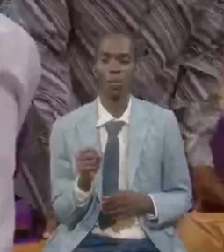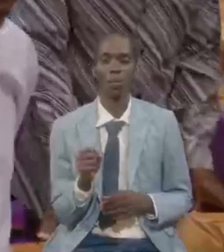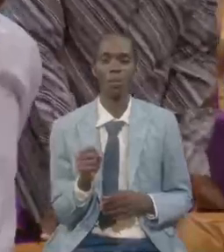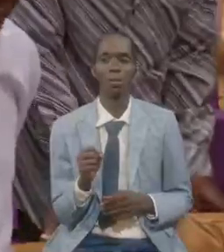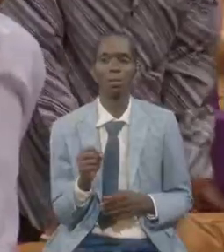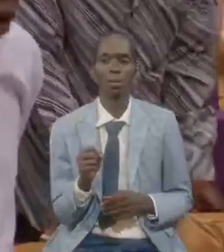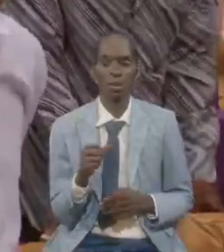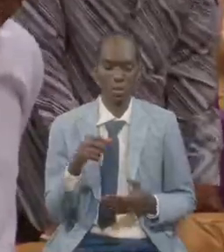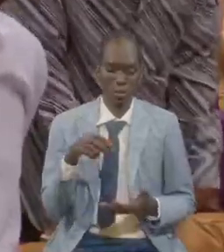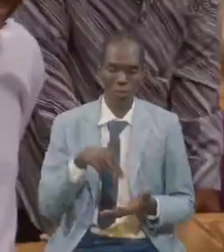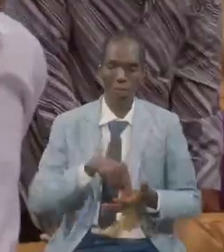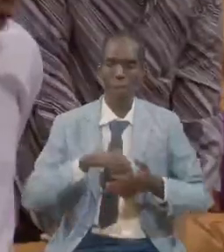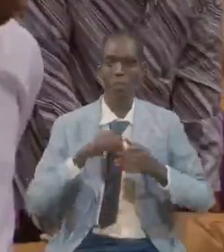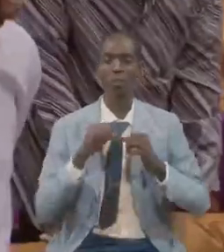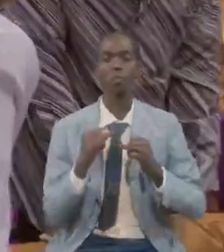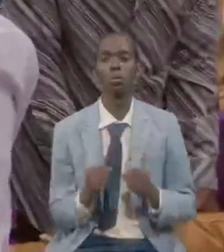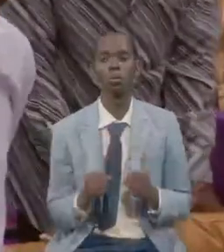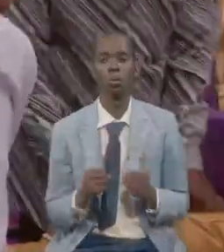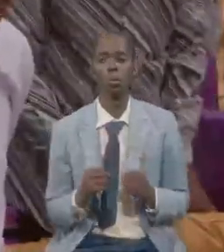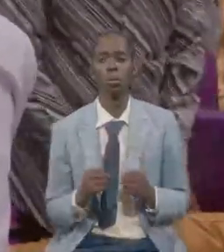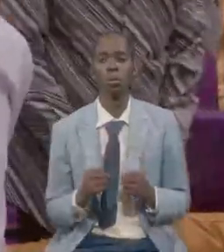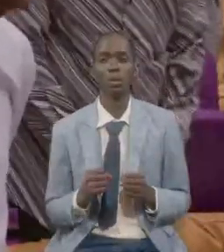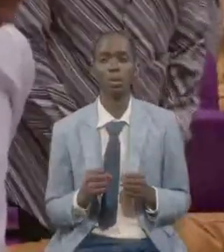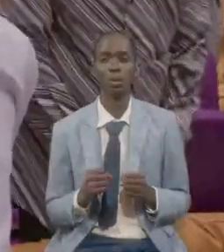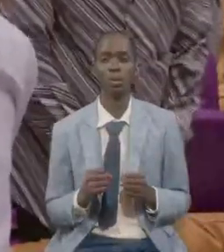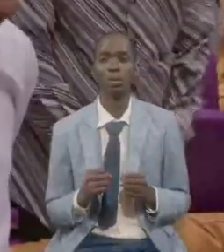sortez-en, tenez ferme.